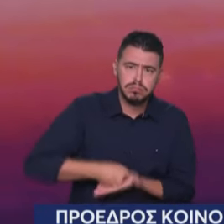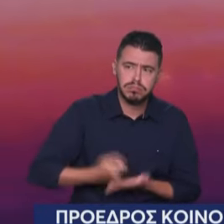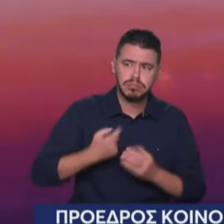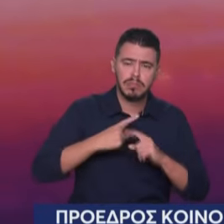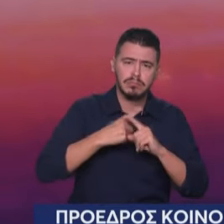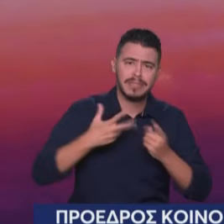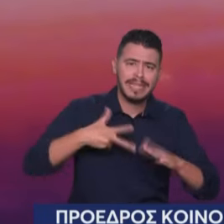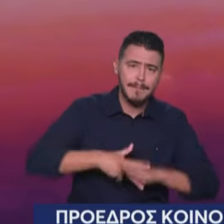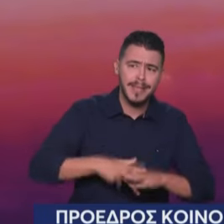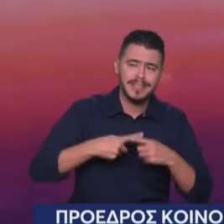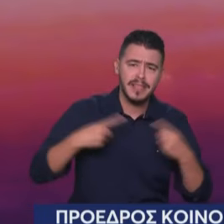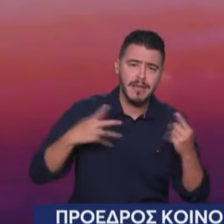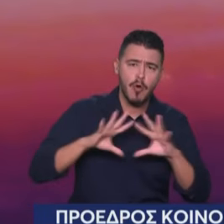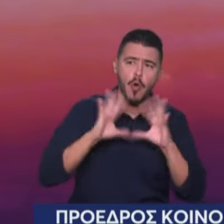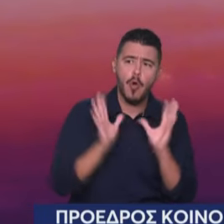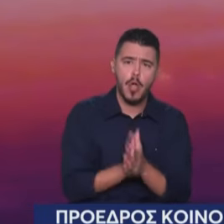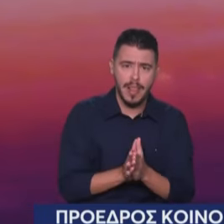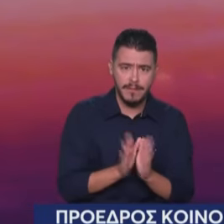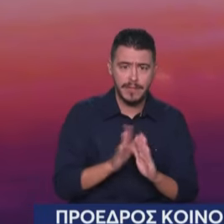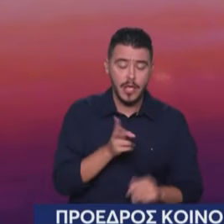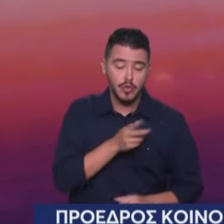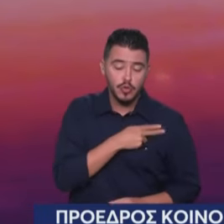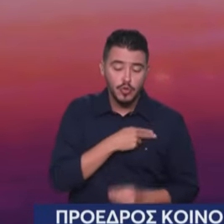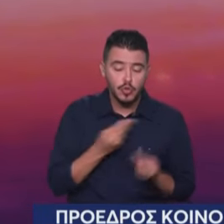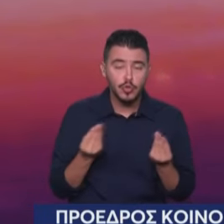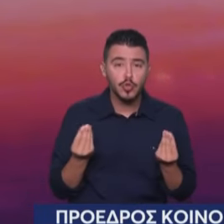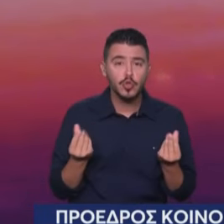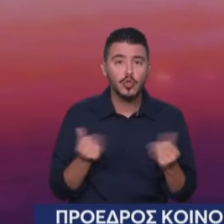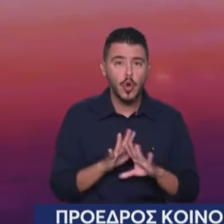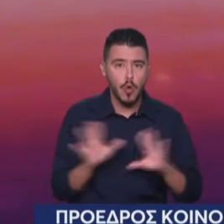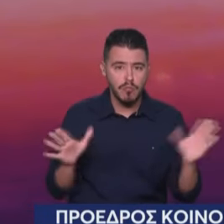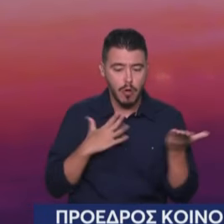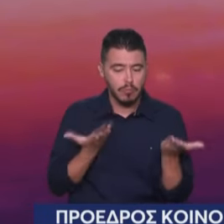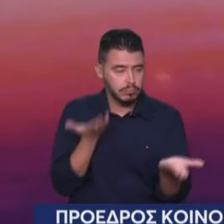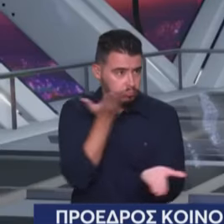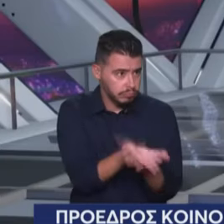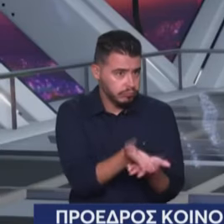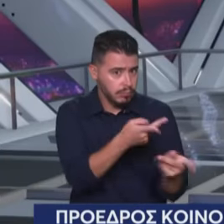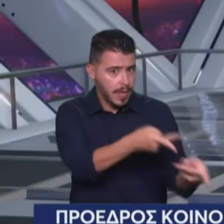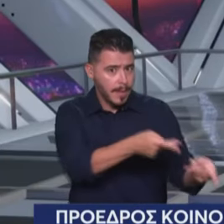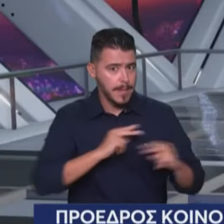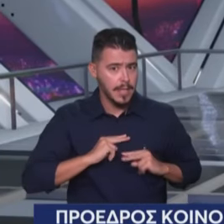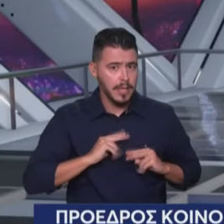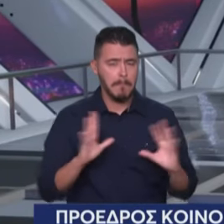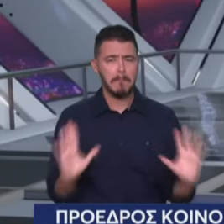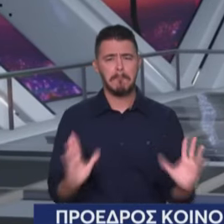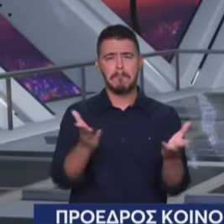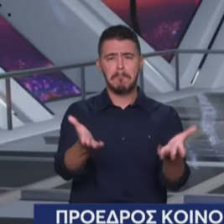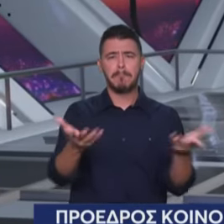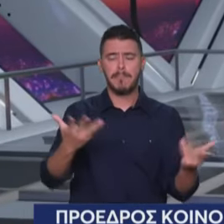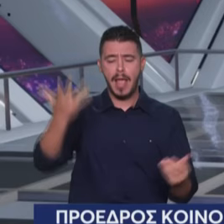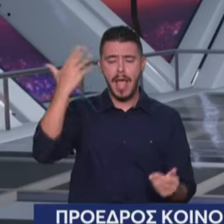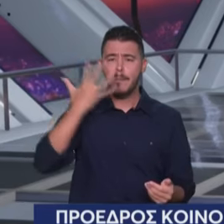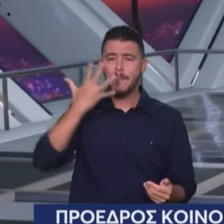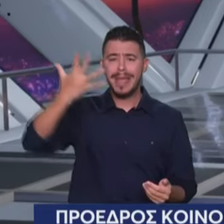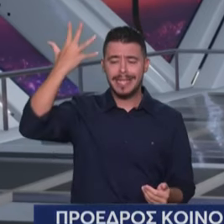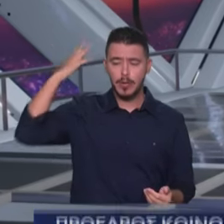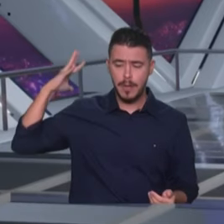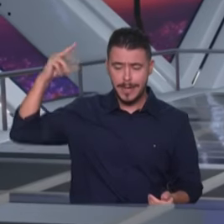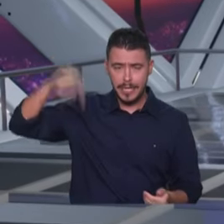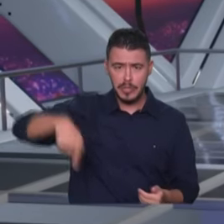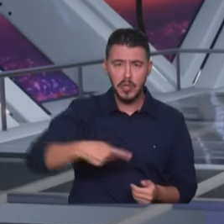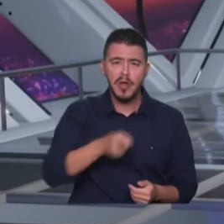κομμάτια μιας οργανωμένης εξωστρέφειας η οποία προκύπτει από τις αποφάσεις και από το πρόγραμμά μας. Αυτά τα κάνατε και από το 19 μέχρι το 23. Τα